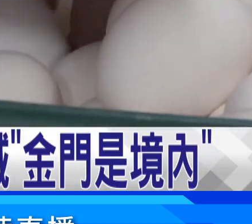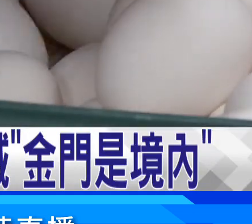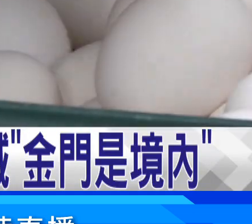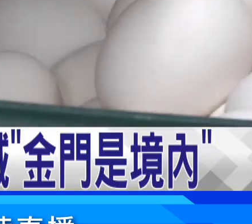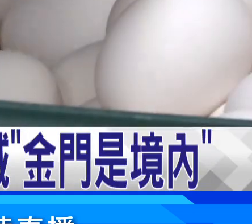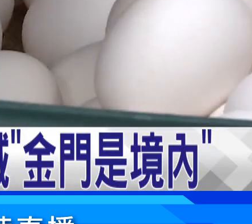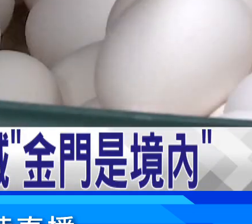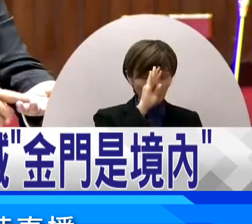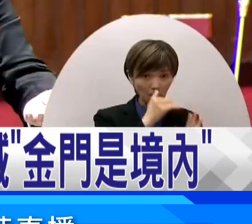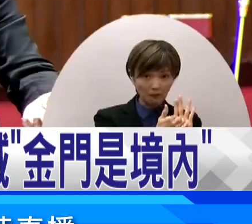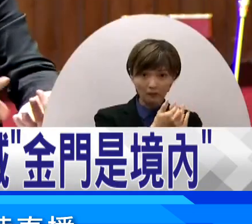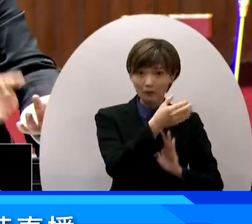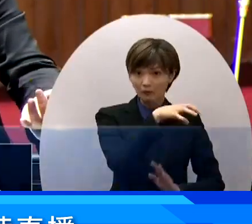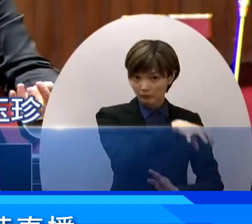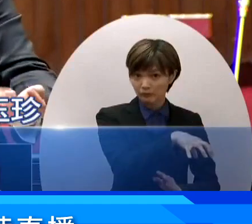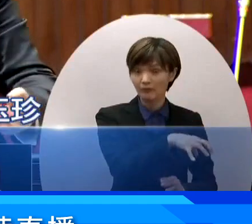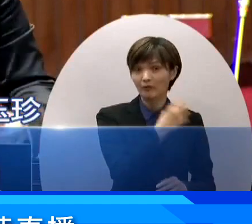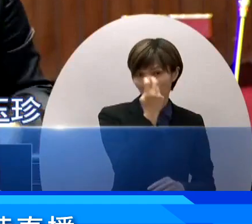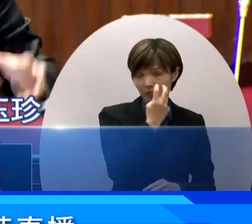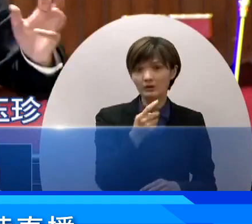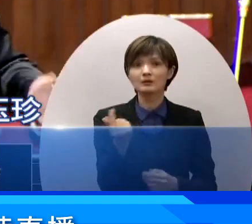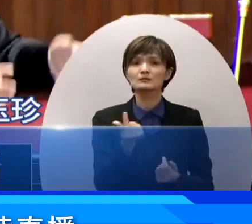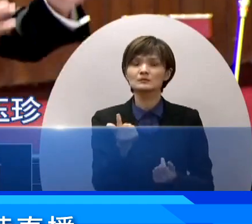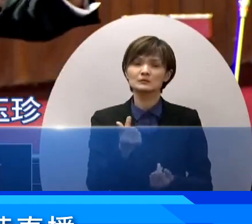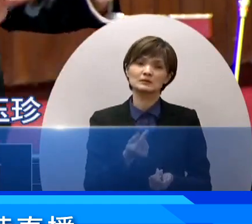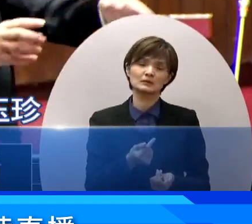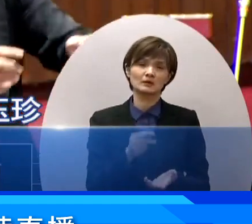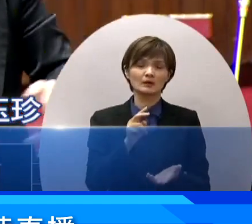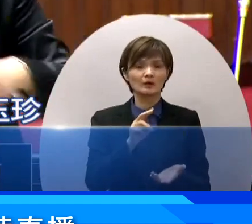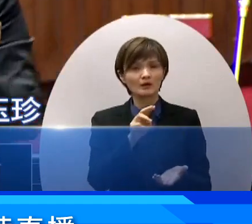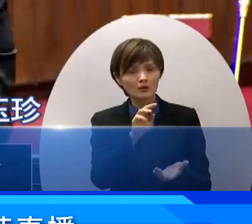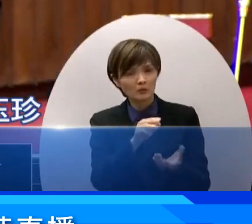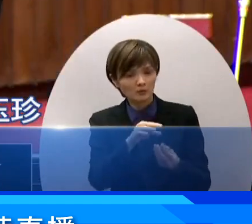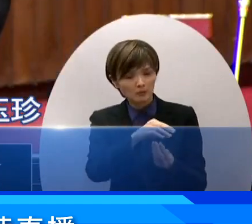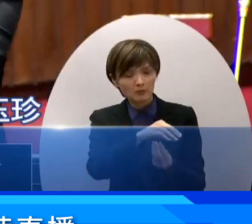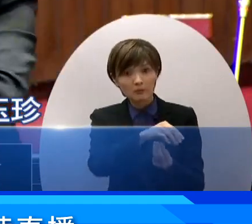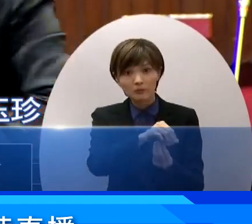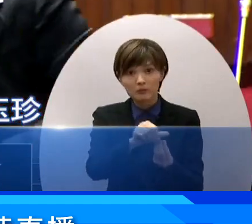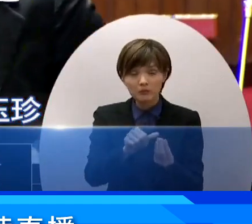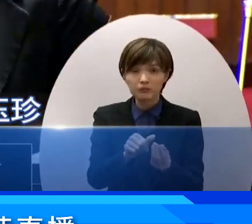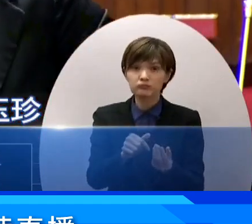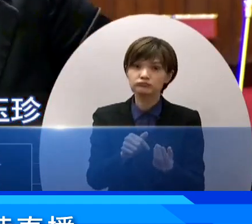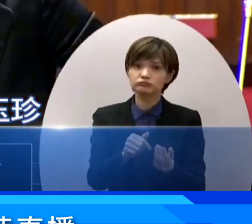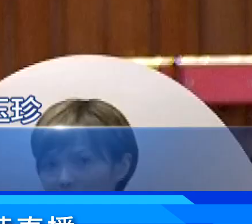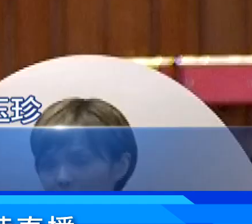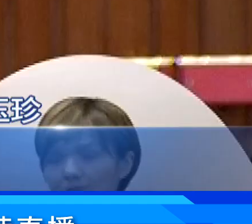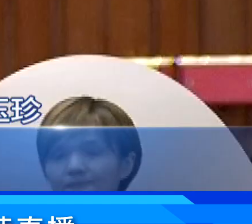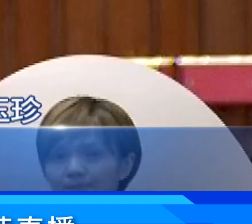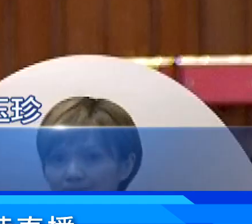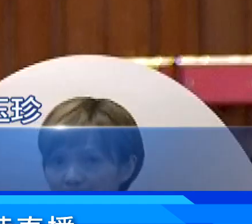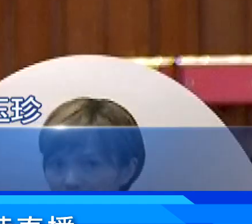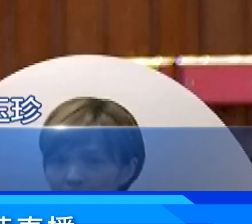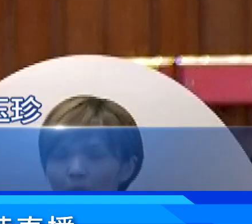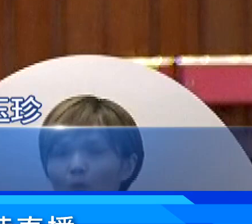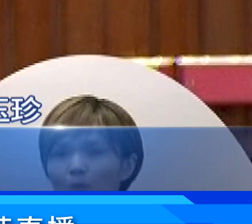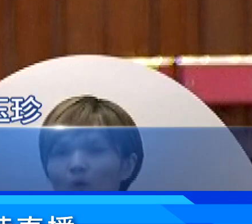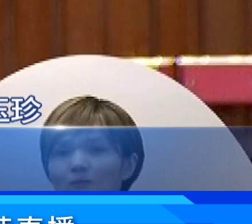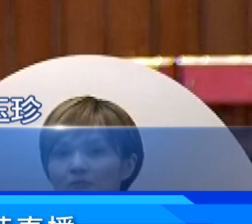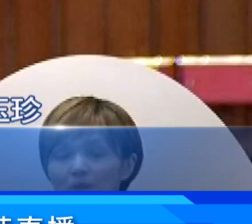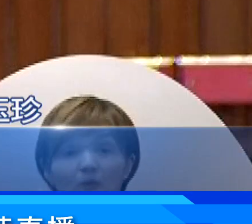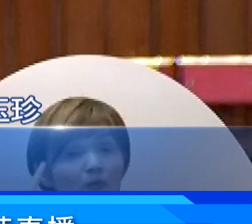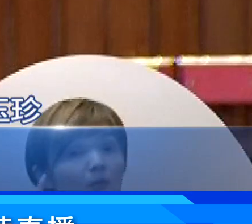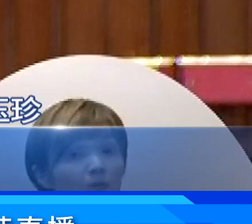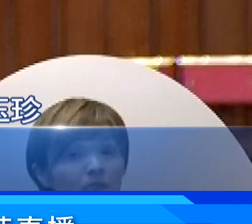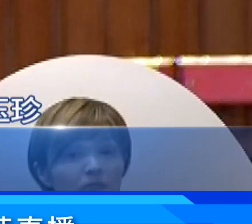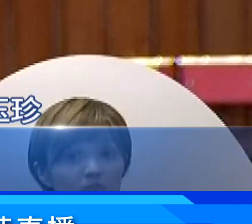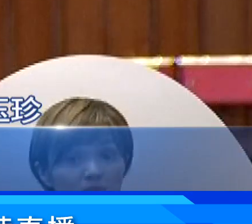单，大声怒呛： 烧饼啦，广东都什么，都还要店里先去登记，然后才可以带上去，你知道吗？ 我们会提高我们的服务。 吴院长，我请